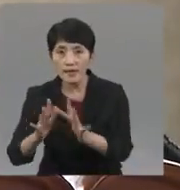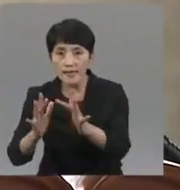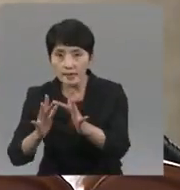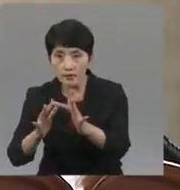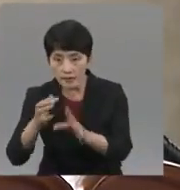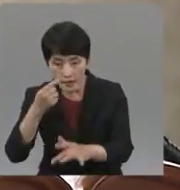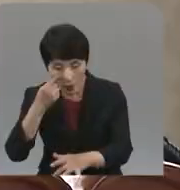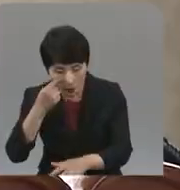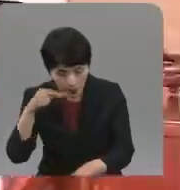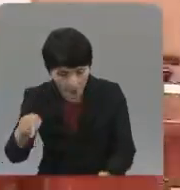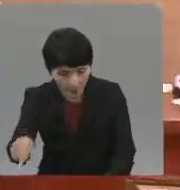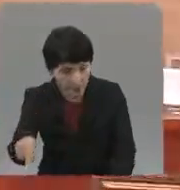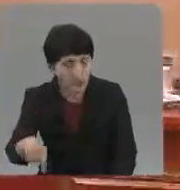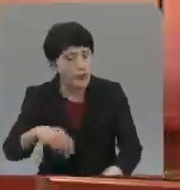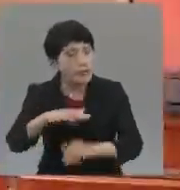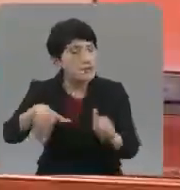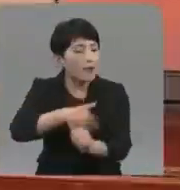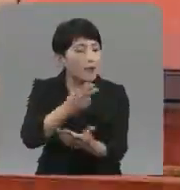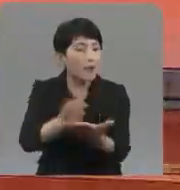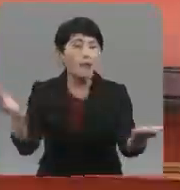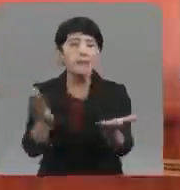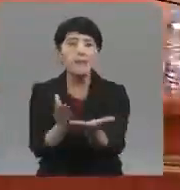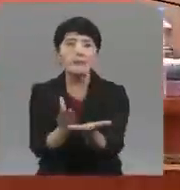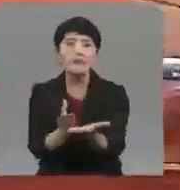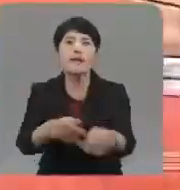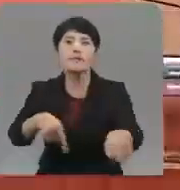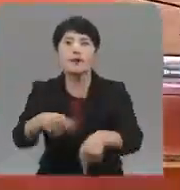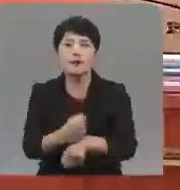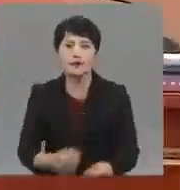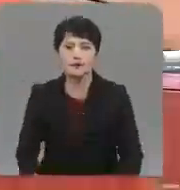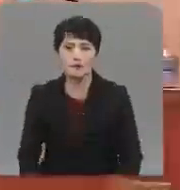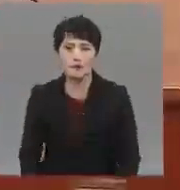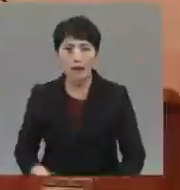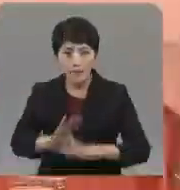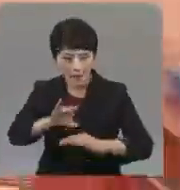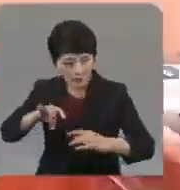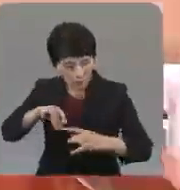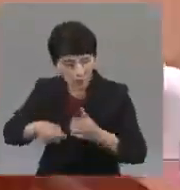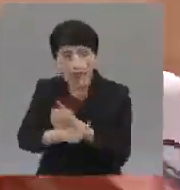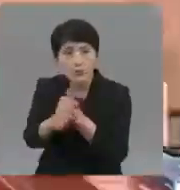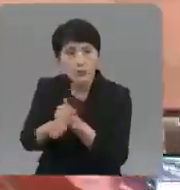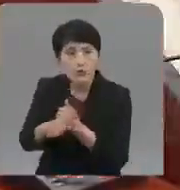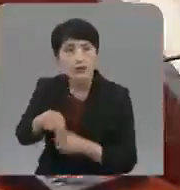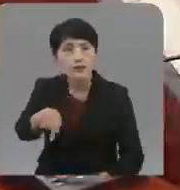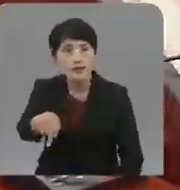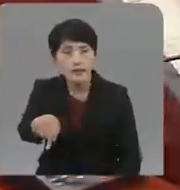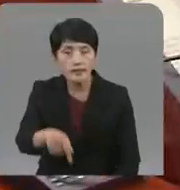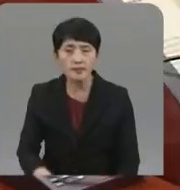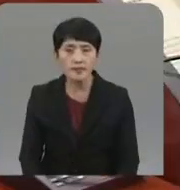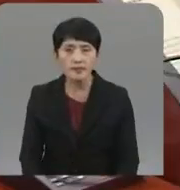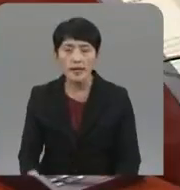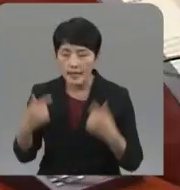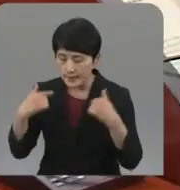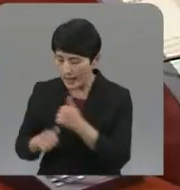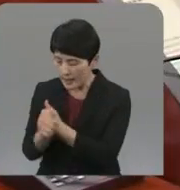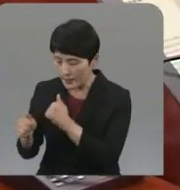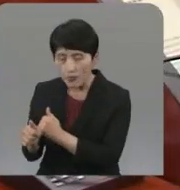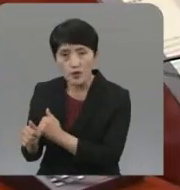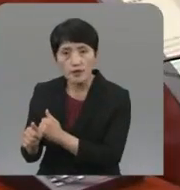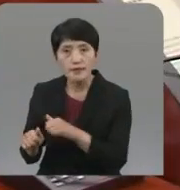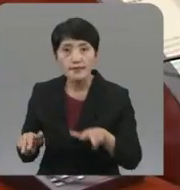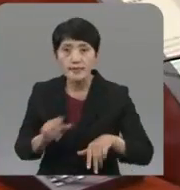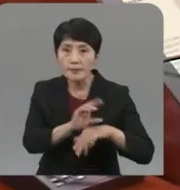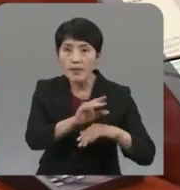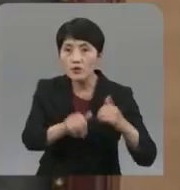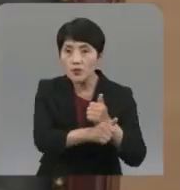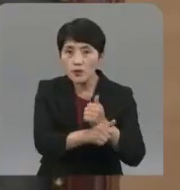theo luật ủy ban phát thanh truyền hình và truyền thông vẫn có thể tổ chức họp biểu quyết dù chỉ có một chủ tịch và một ủy viên thường trực theo đó